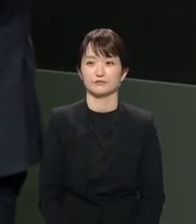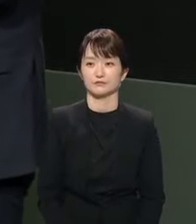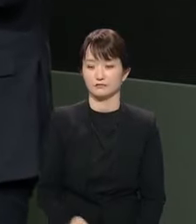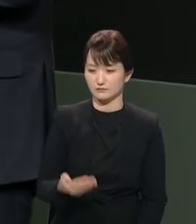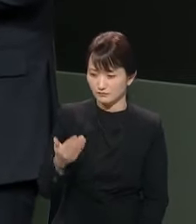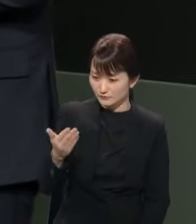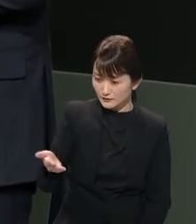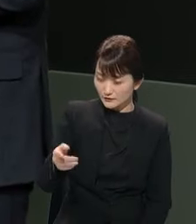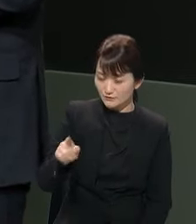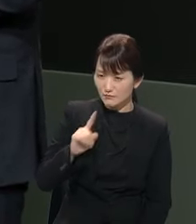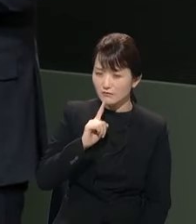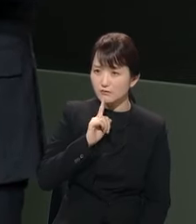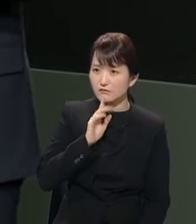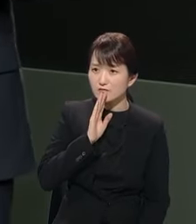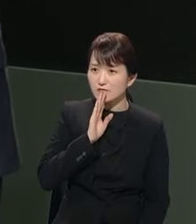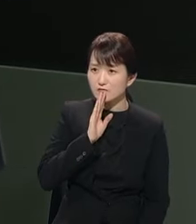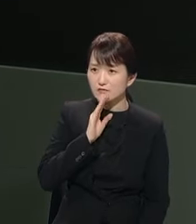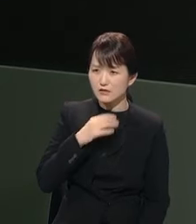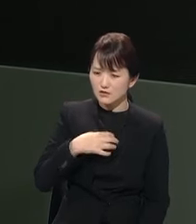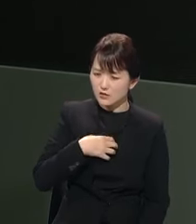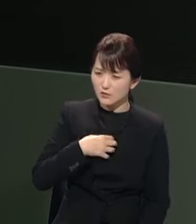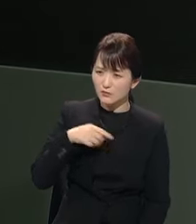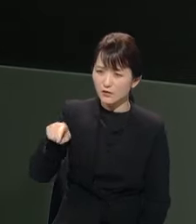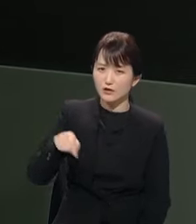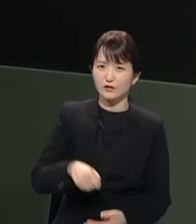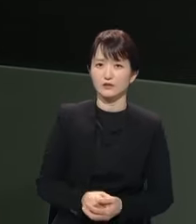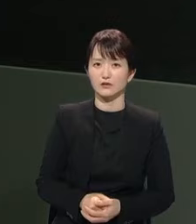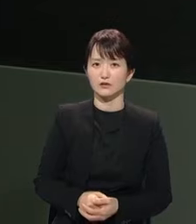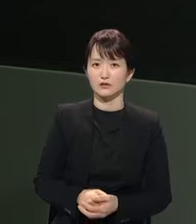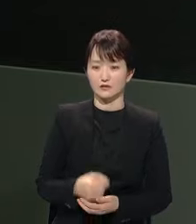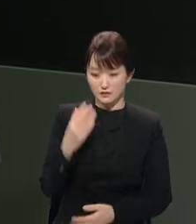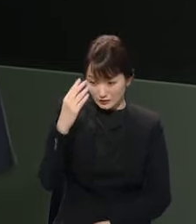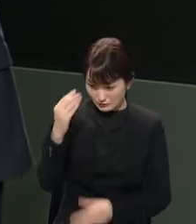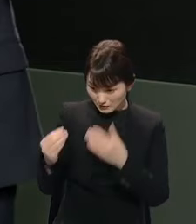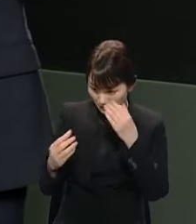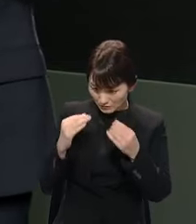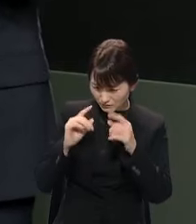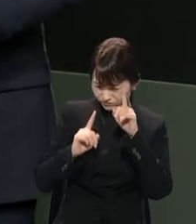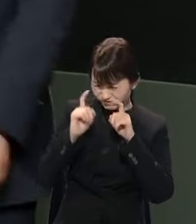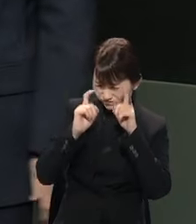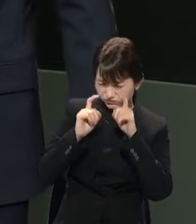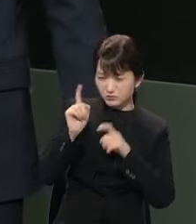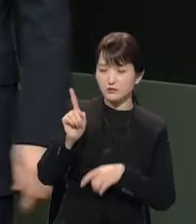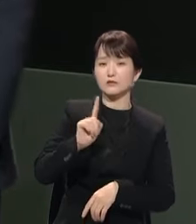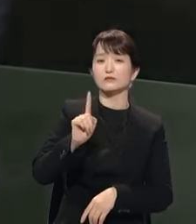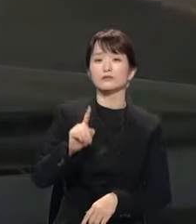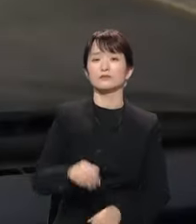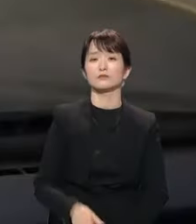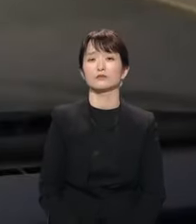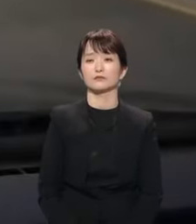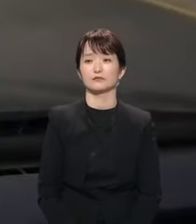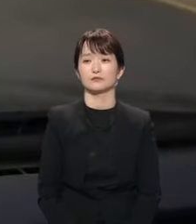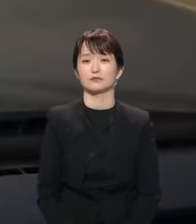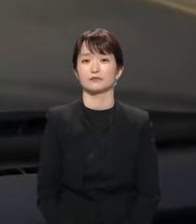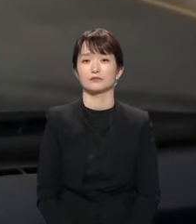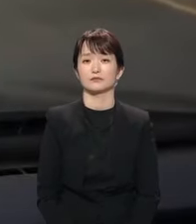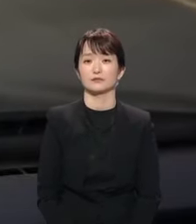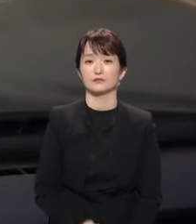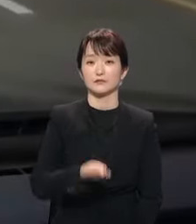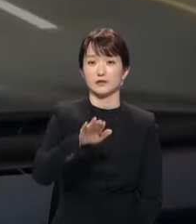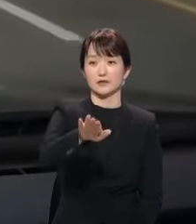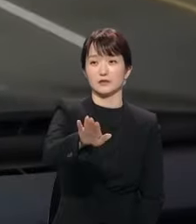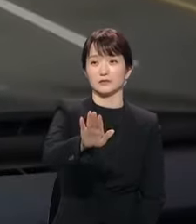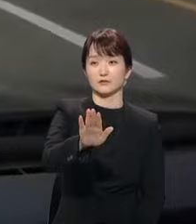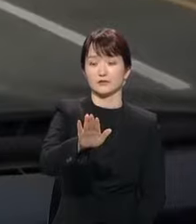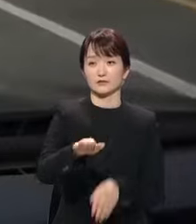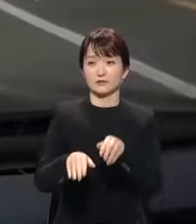당신이 바로 테러리스트입니다. 자, 눈살 찌푸려지는 장면을 목격했다는 건데요. 영상 만나보시죠. 자, 앞차